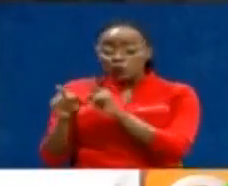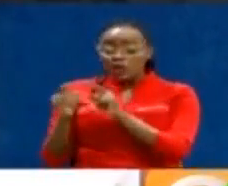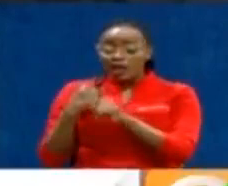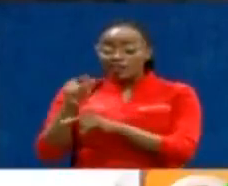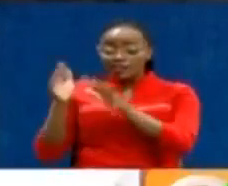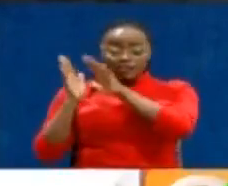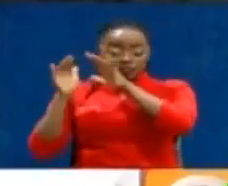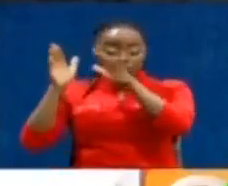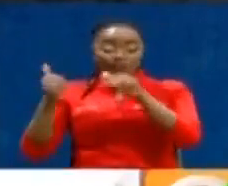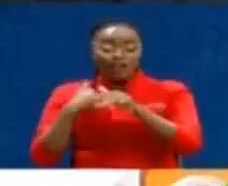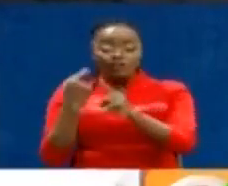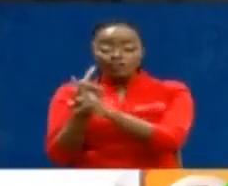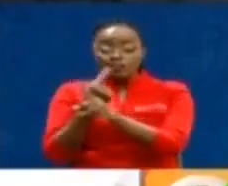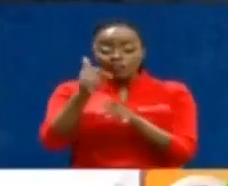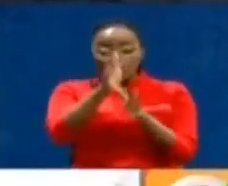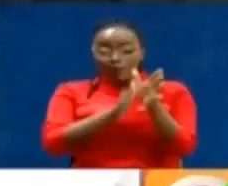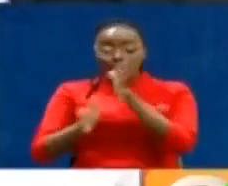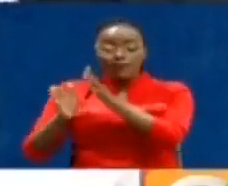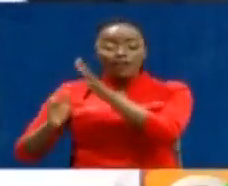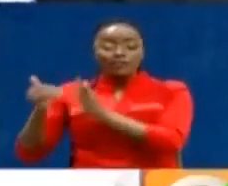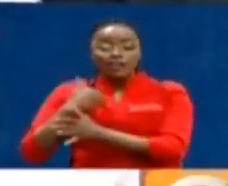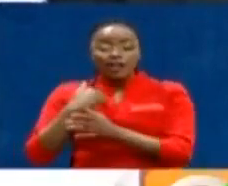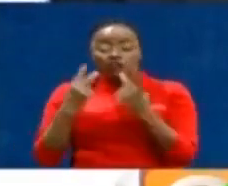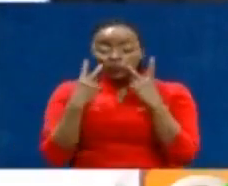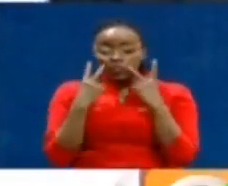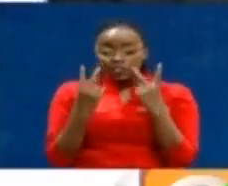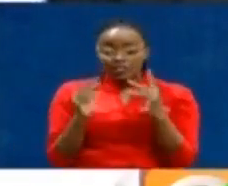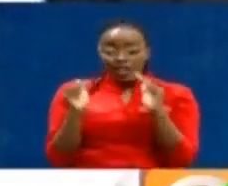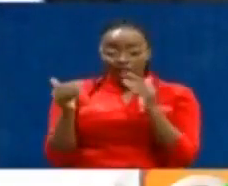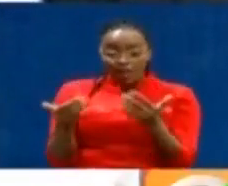kupitisha idadi ile, pia tumeweka mikakati kadhaa kuona kwamba